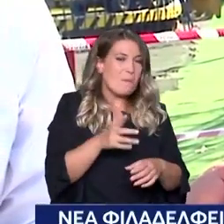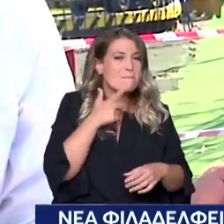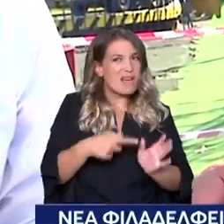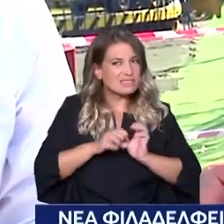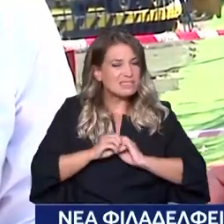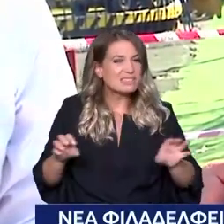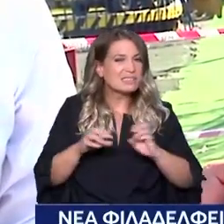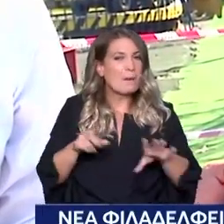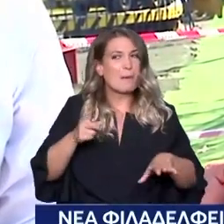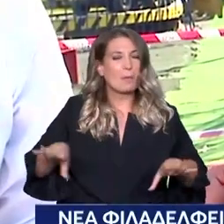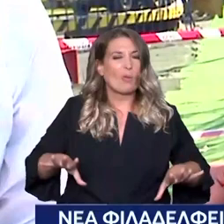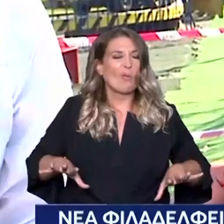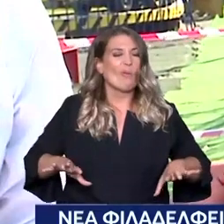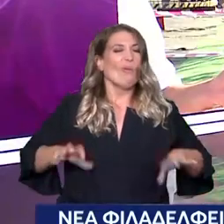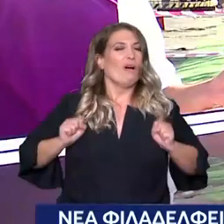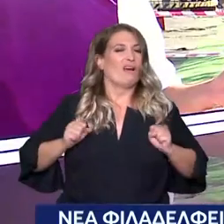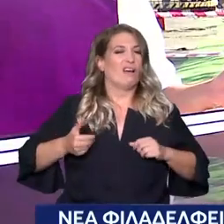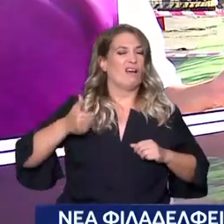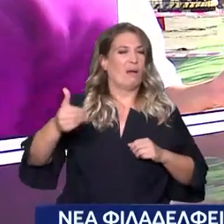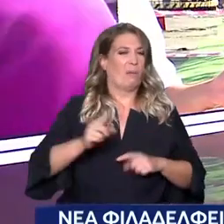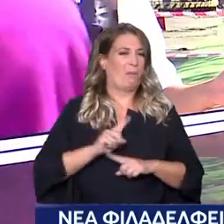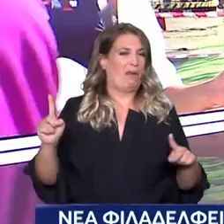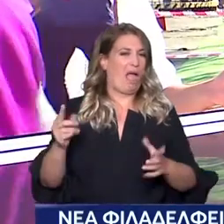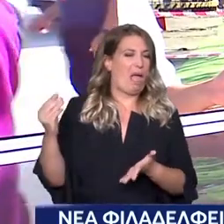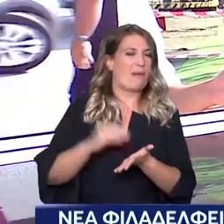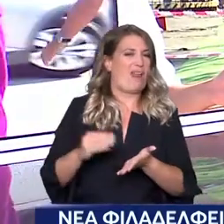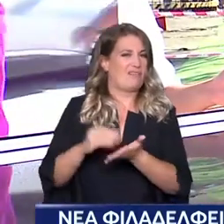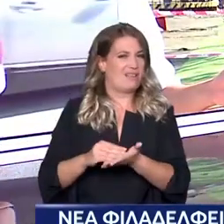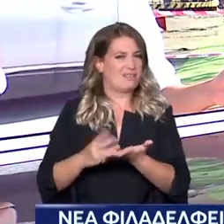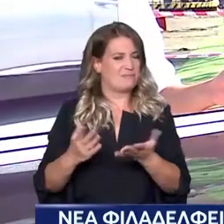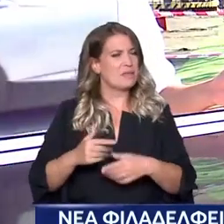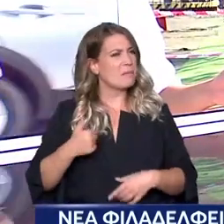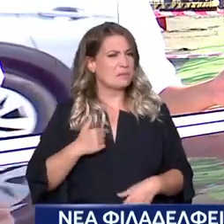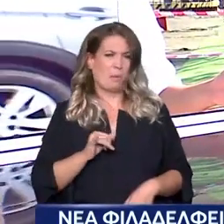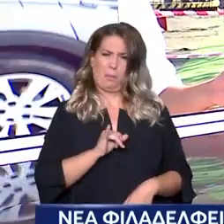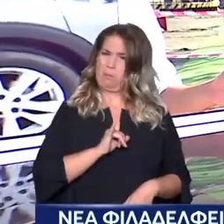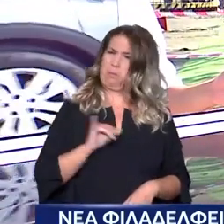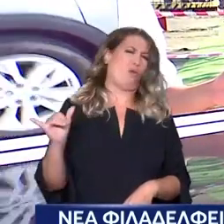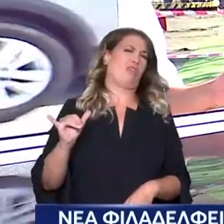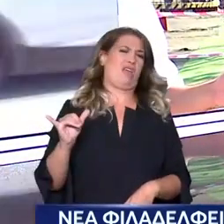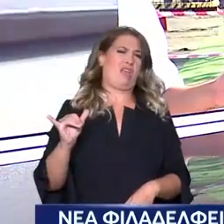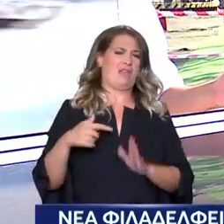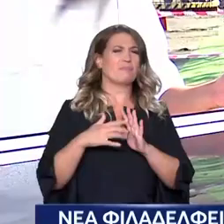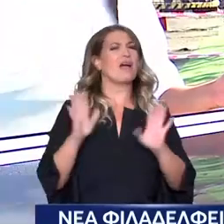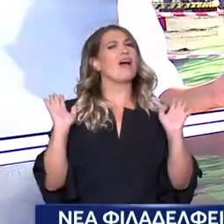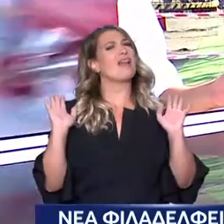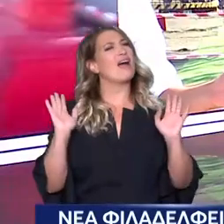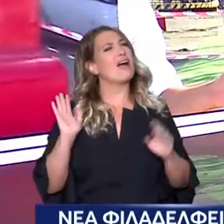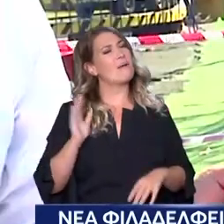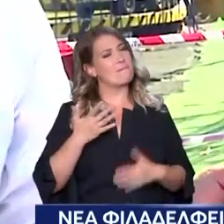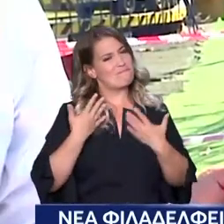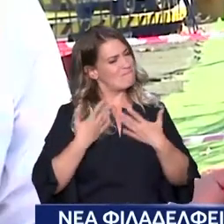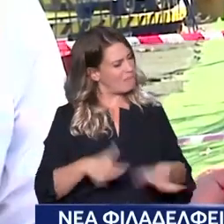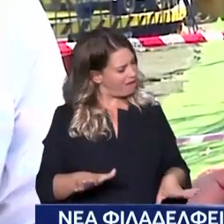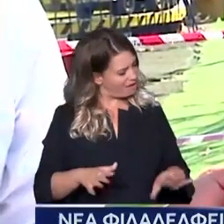ροή της κουβέντας, σε δευτερόλεπτα από τώρα, θα σας παρουσιάσω, δεν το συνηθίζουμε, αλλά αυτή τη φορά έχει ξεπεράσει το όριο, θα